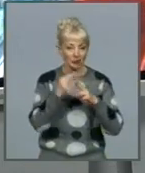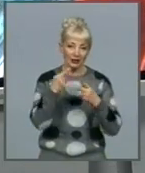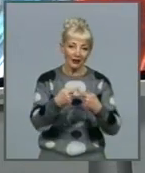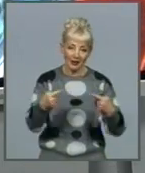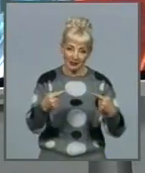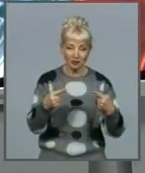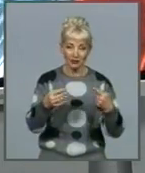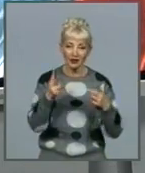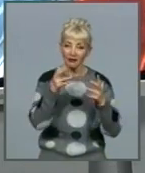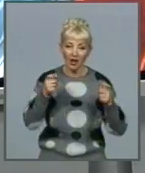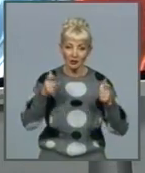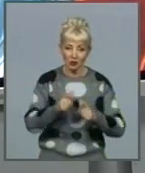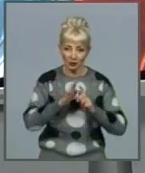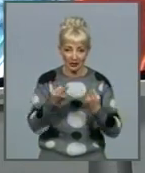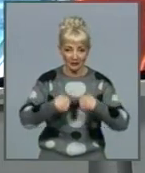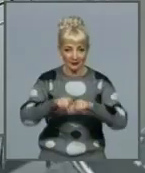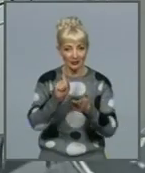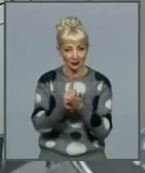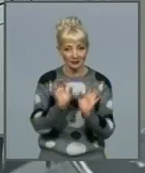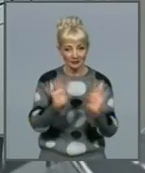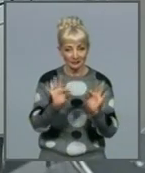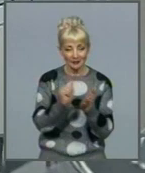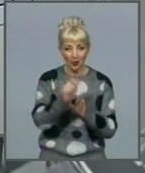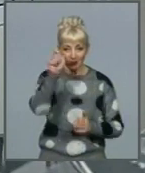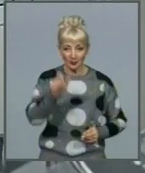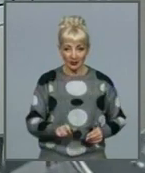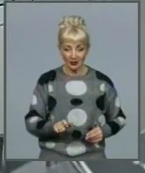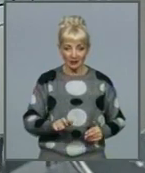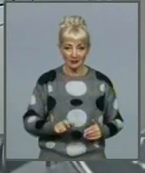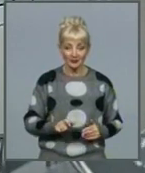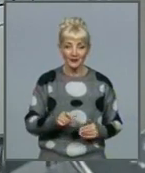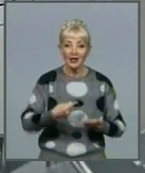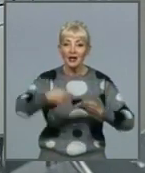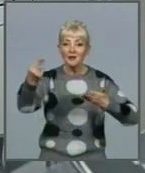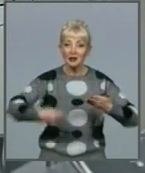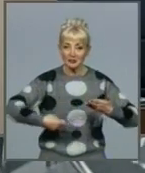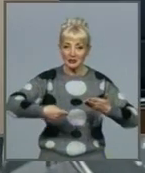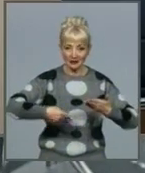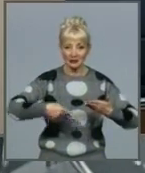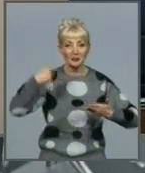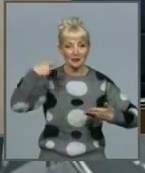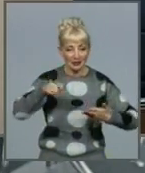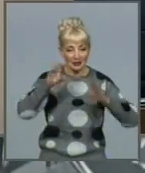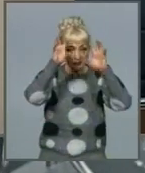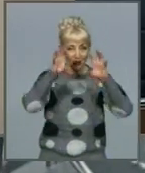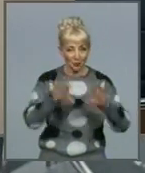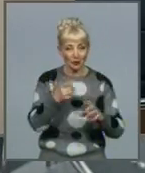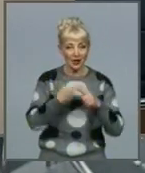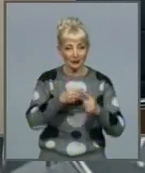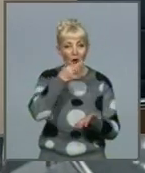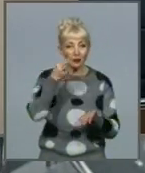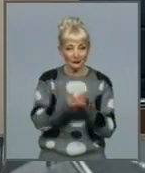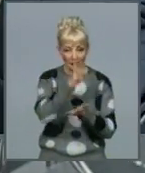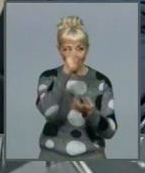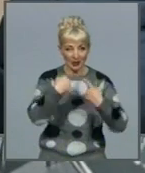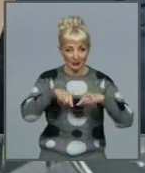податків розкажуть наші кореспонденти. Підписаний гарантом закон передбачає відповідальність держави перед платниками податків,